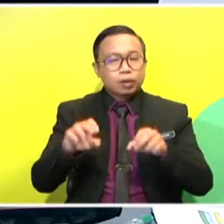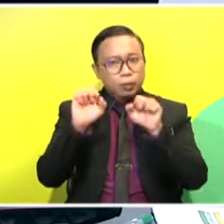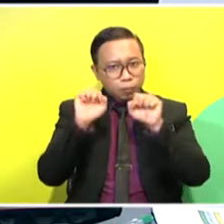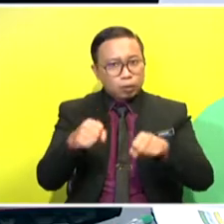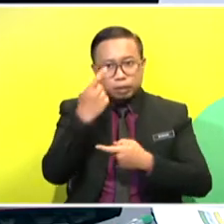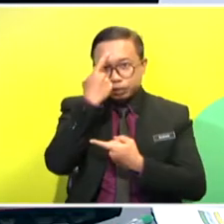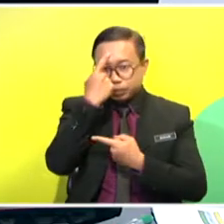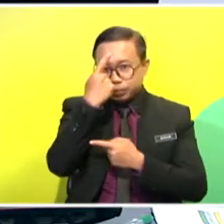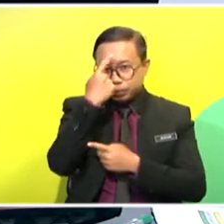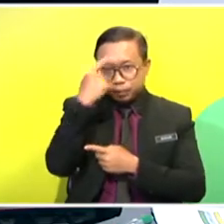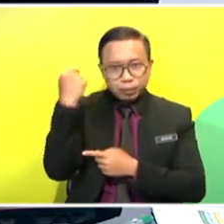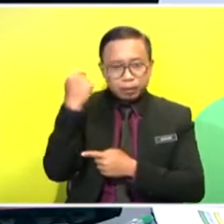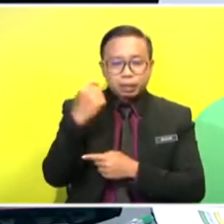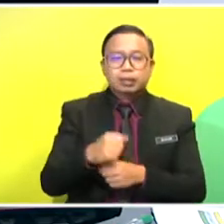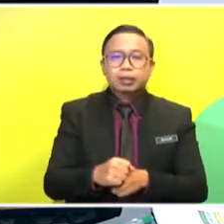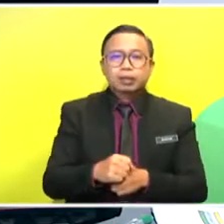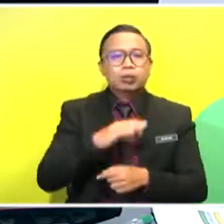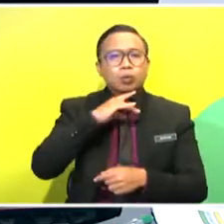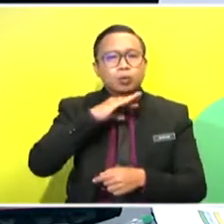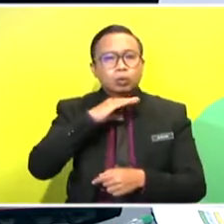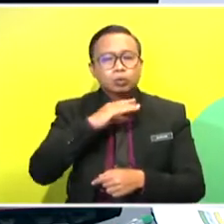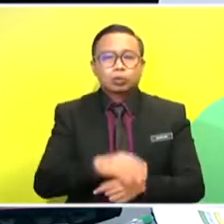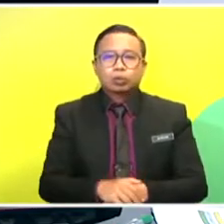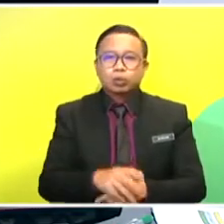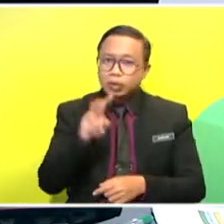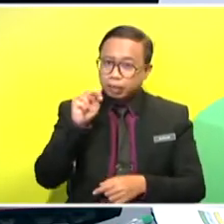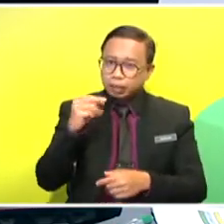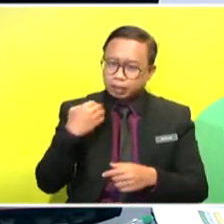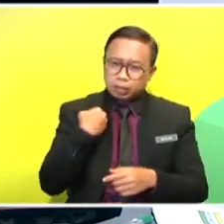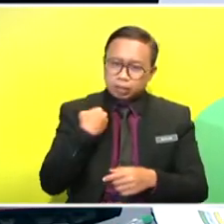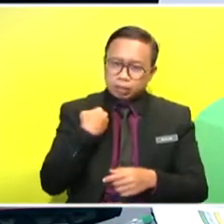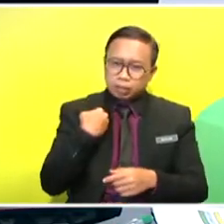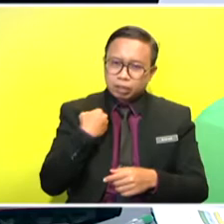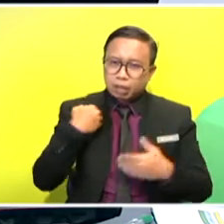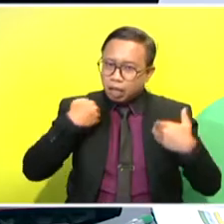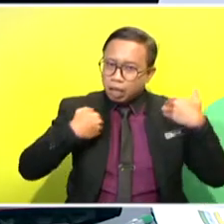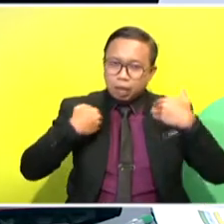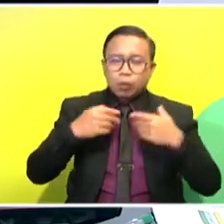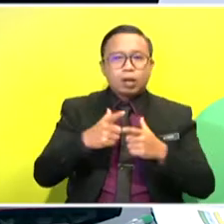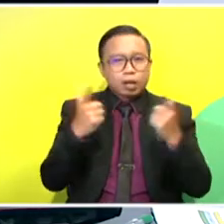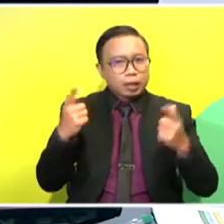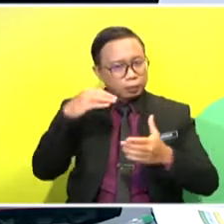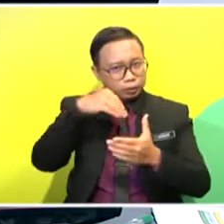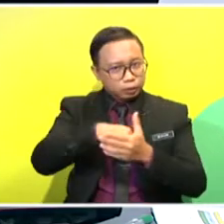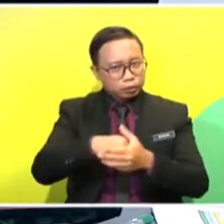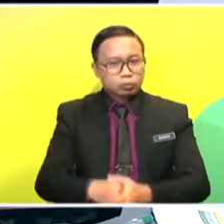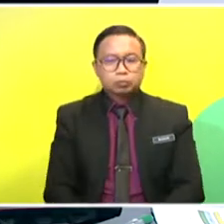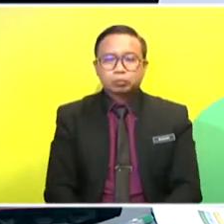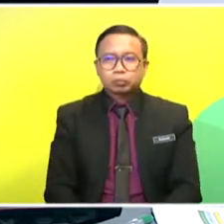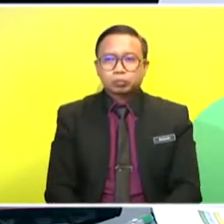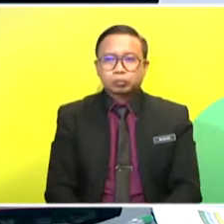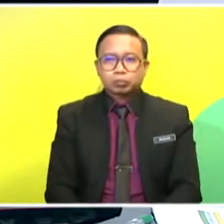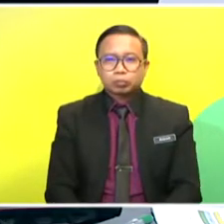satu kekotoran. Lepas tu nanti ada serangga lain yang akan masuk ke dalam elektrik